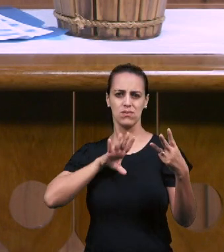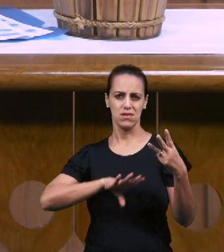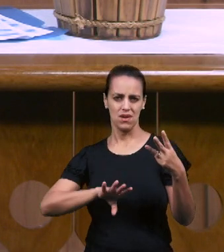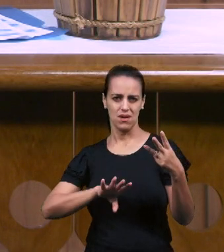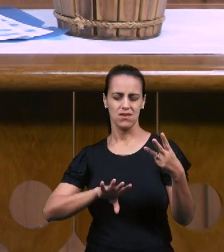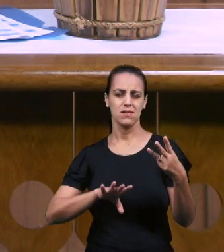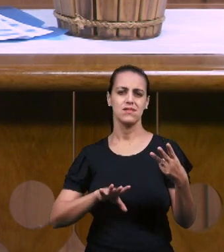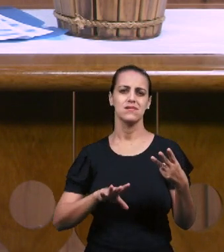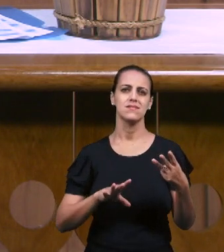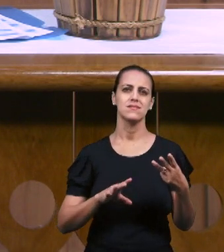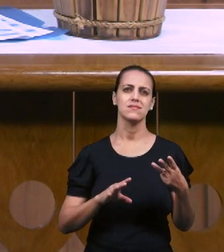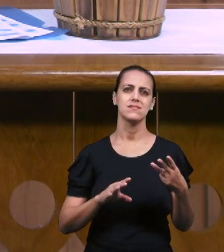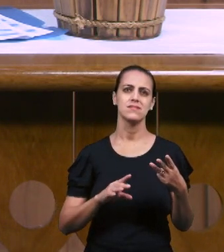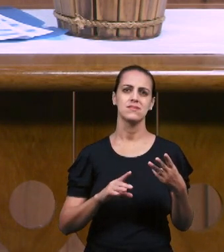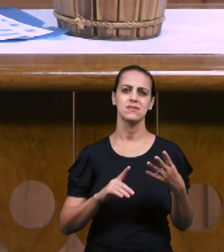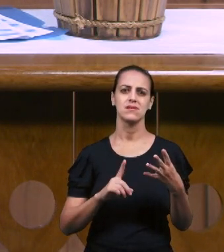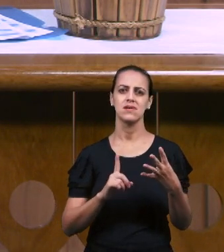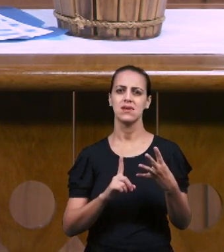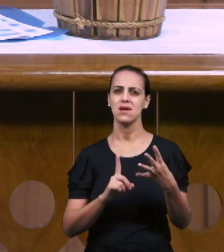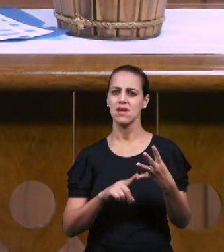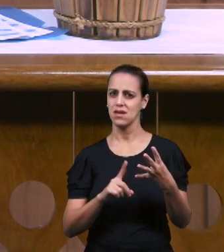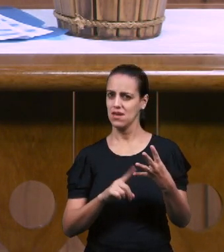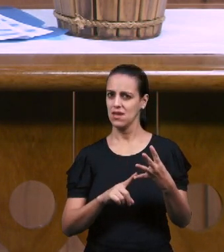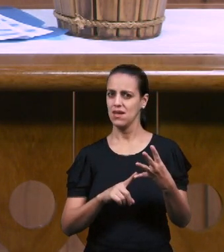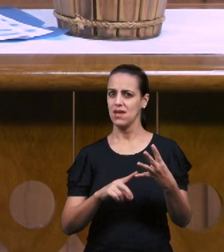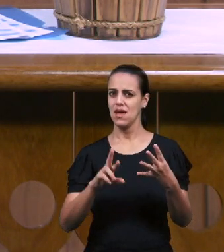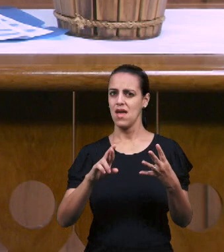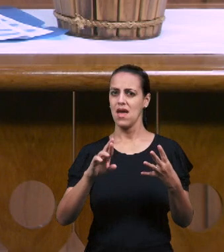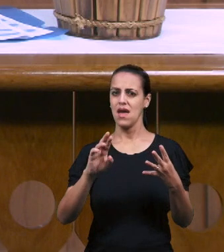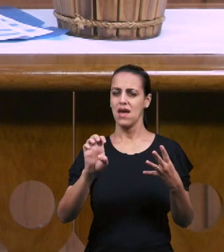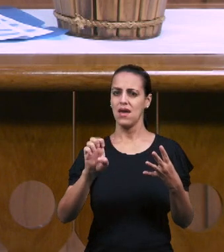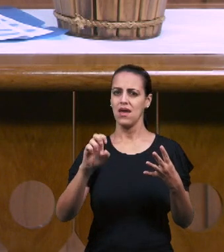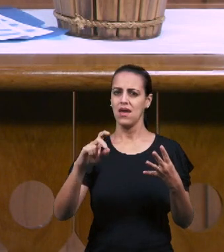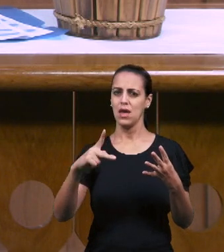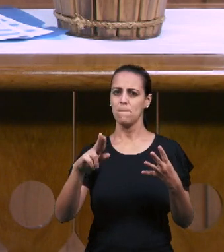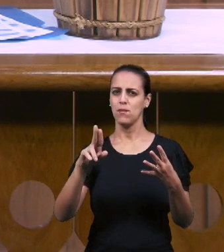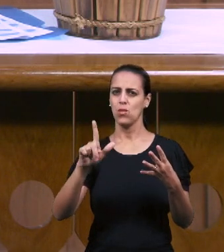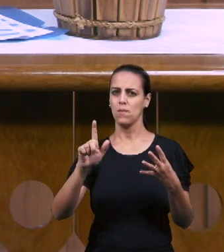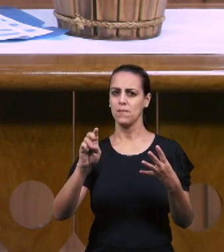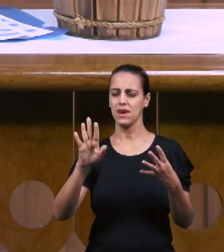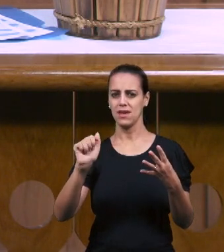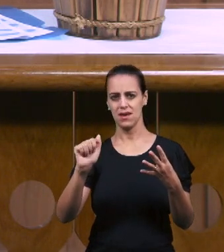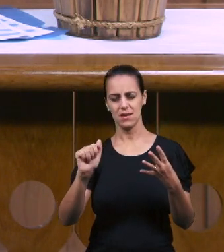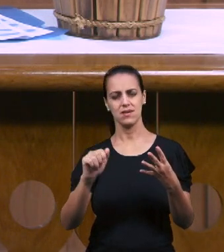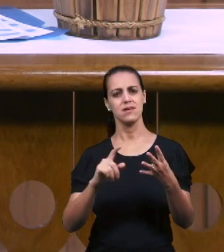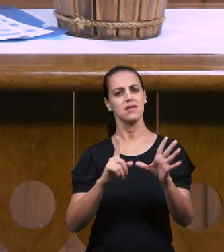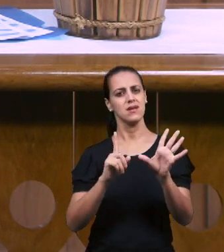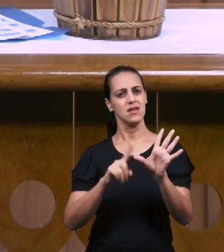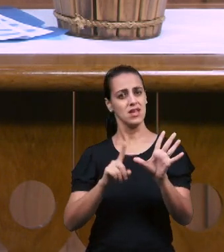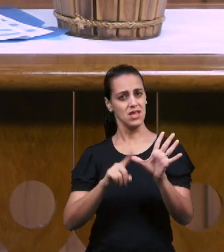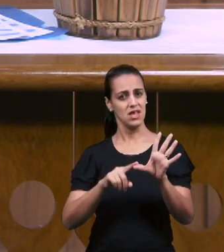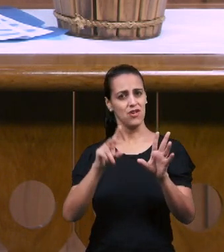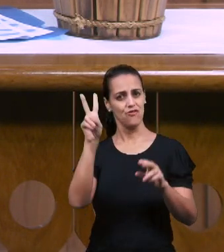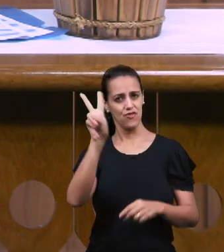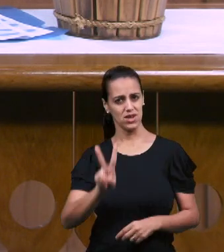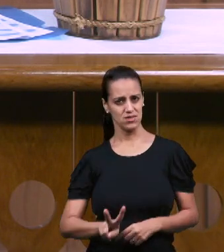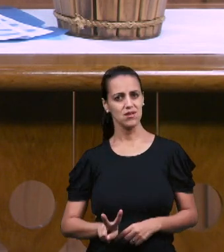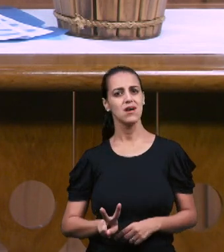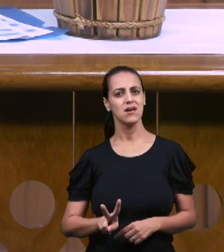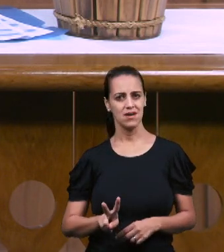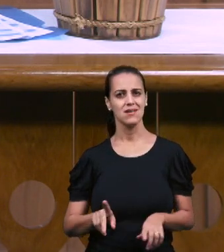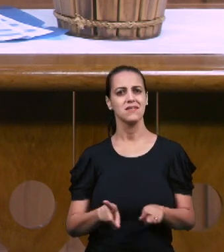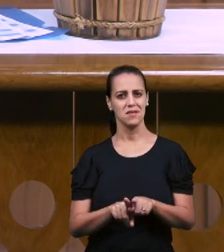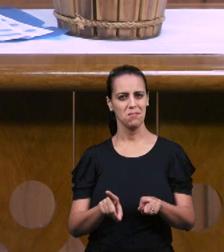ensuite, République dominicaine et Venezuela. Venezuela se